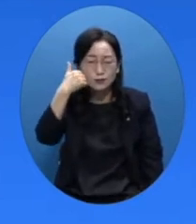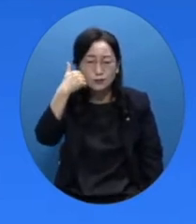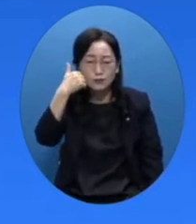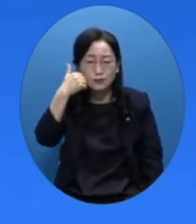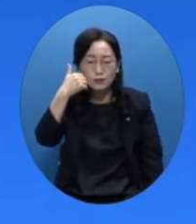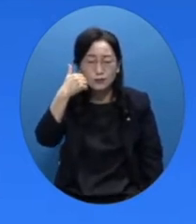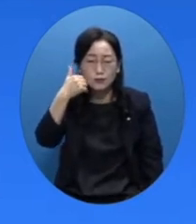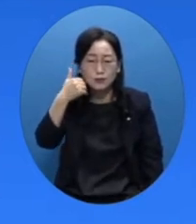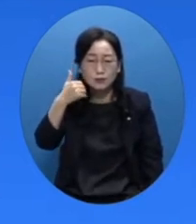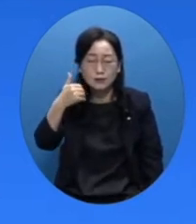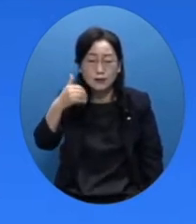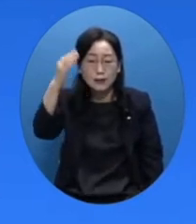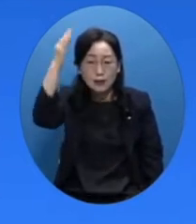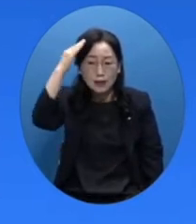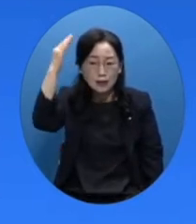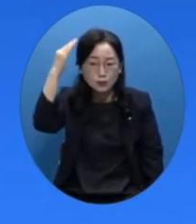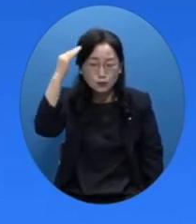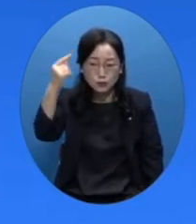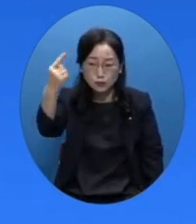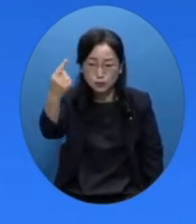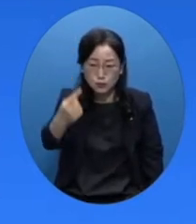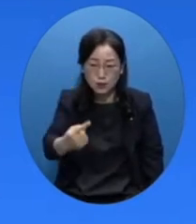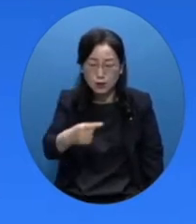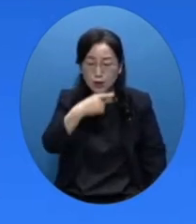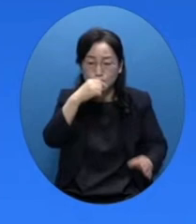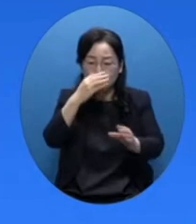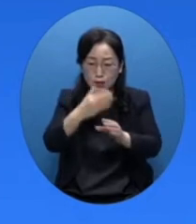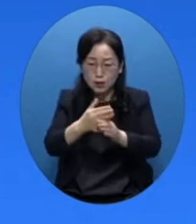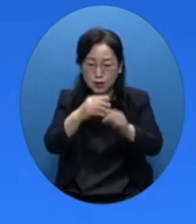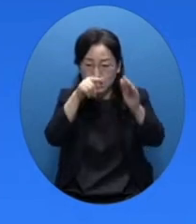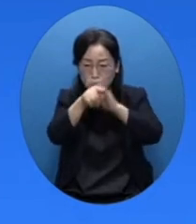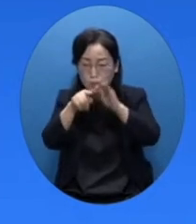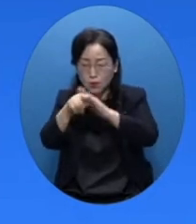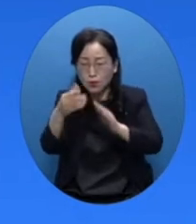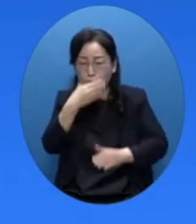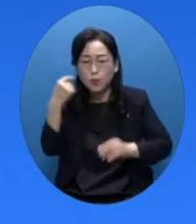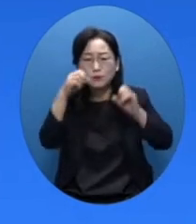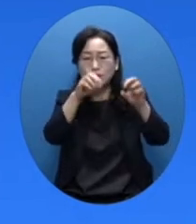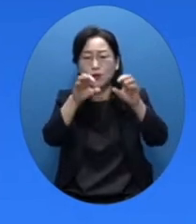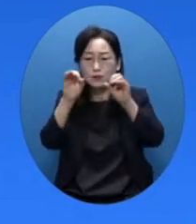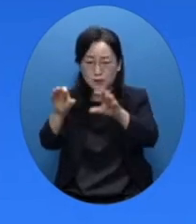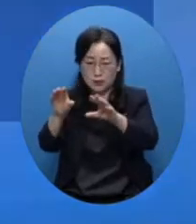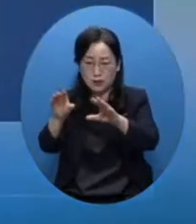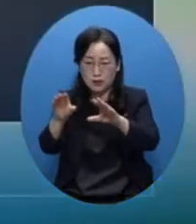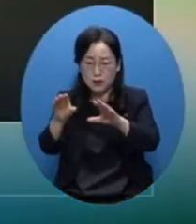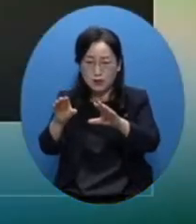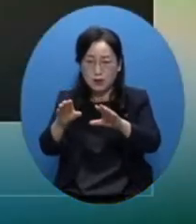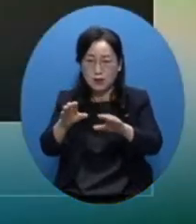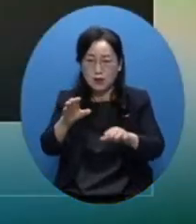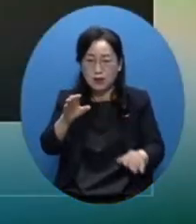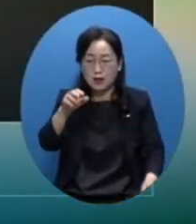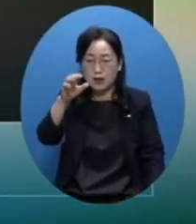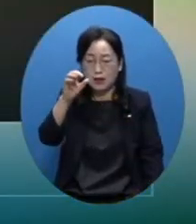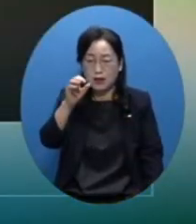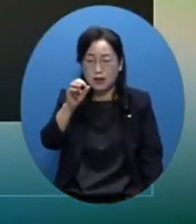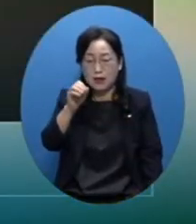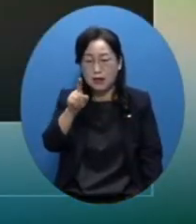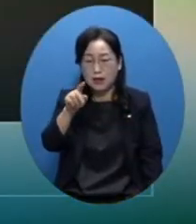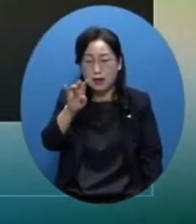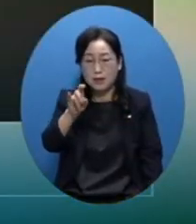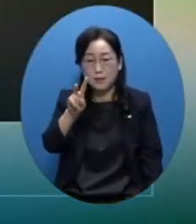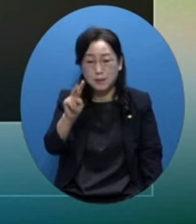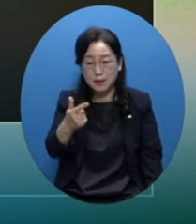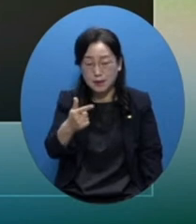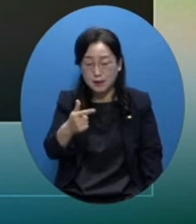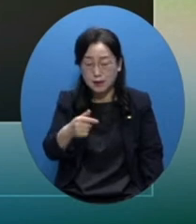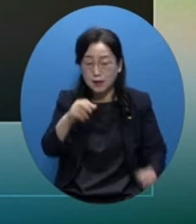항구와 r 을 쓴 맞서 북한 전역을 선내 하면서 보물 자던 앞에 선교사님 언더 도 앞엔 살려서 선교사님 다음으로